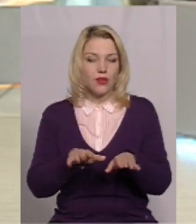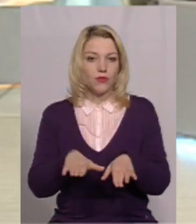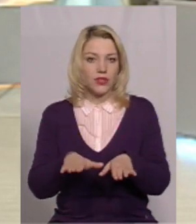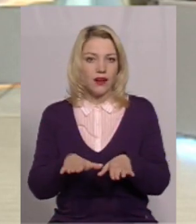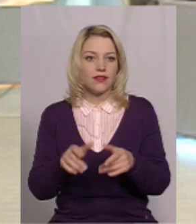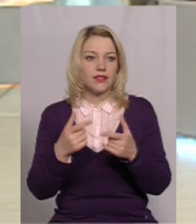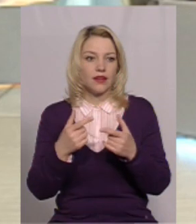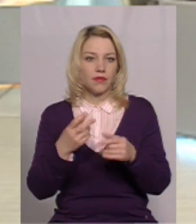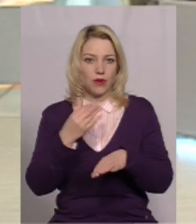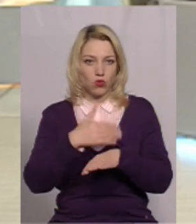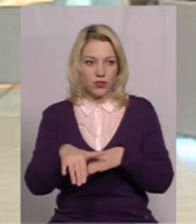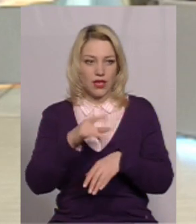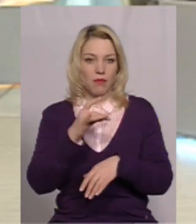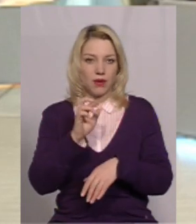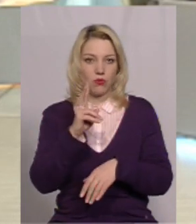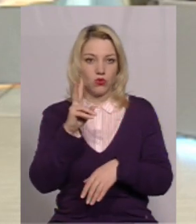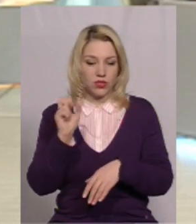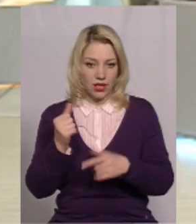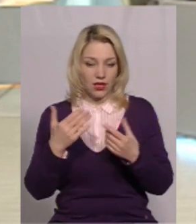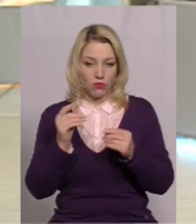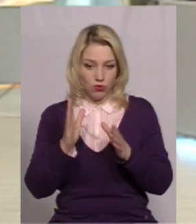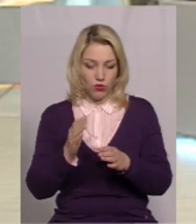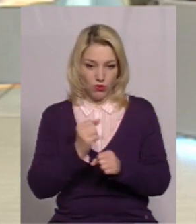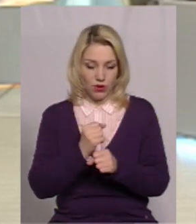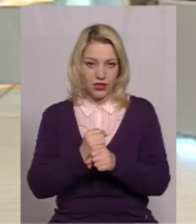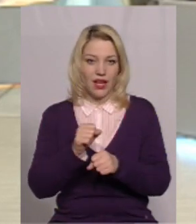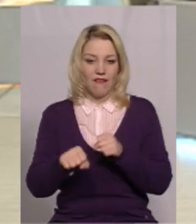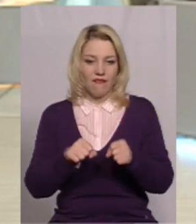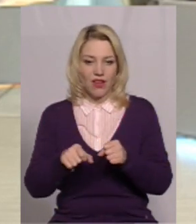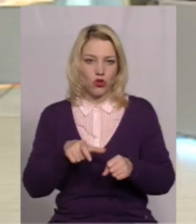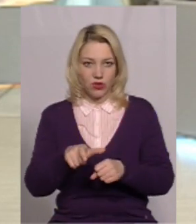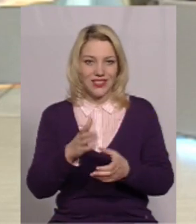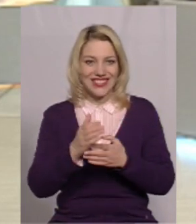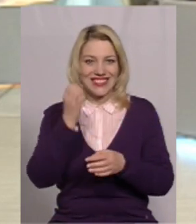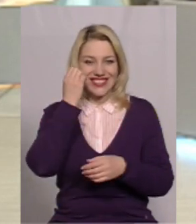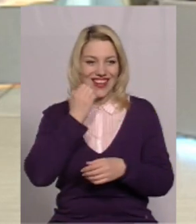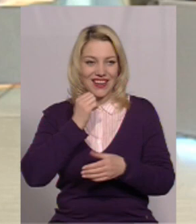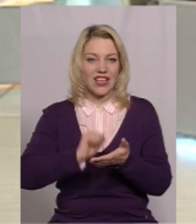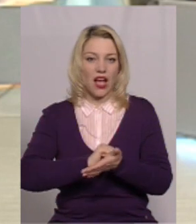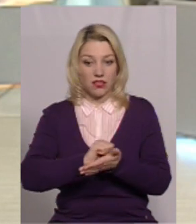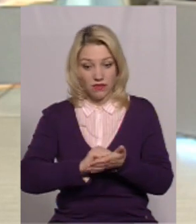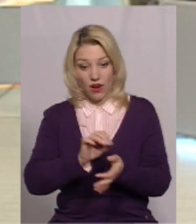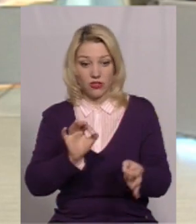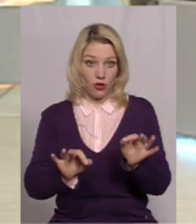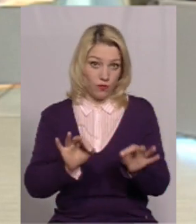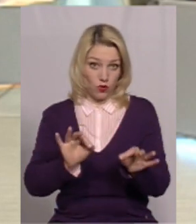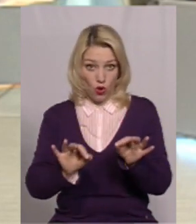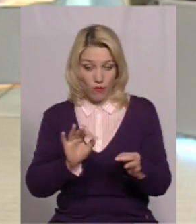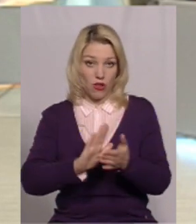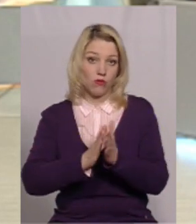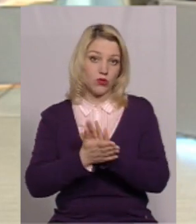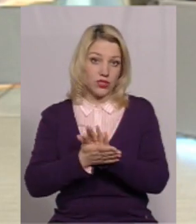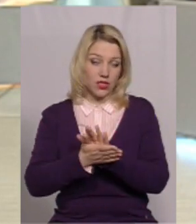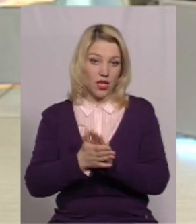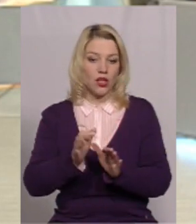ділянці Прибузької, де ми будемо цього року робити велодоріжки, є старий асфальт в більш-менш нормальному стані,